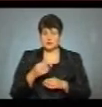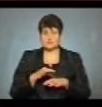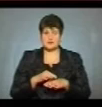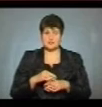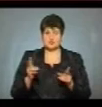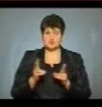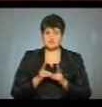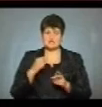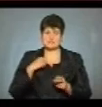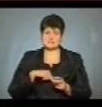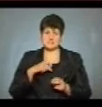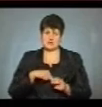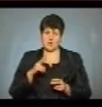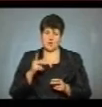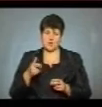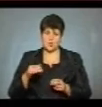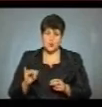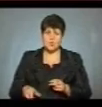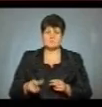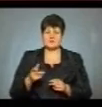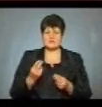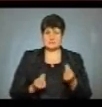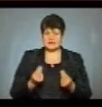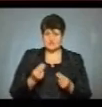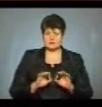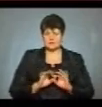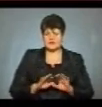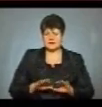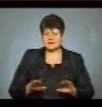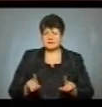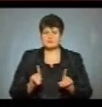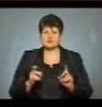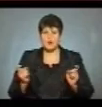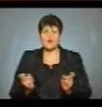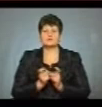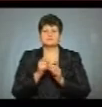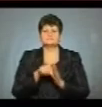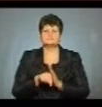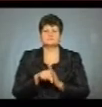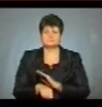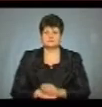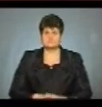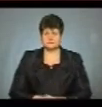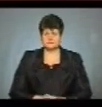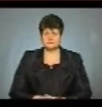психологом Андрієм Хрущем. Із допомогою ігор Андрій Хрущ розповідав дітям, що таке конфлікти. Більше про це у